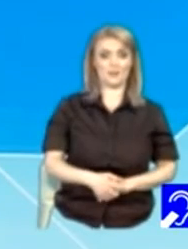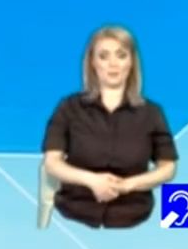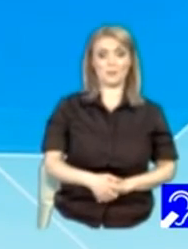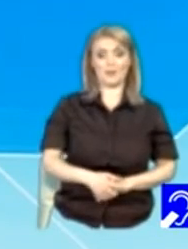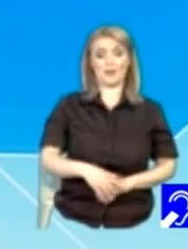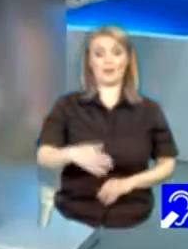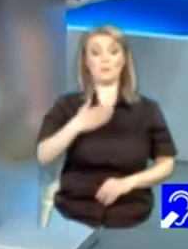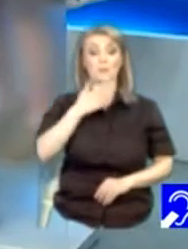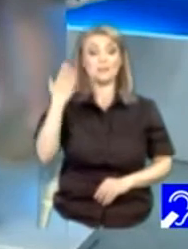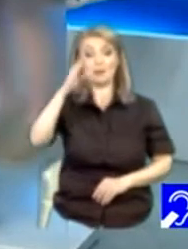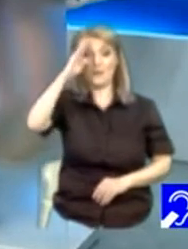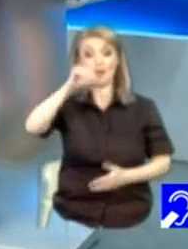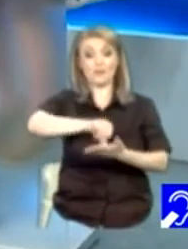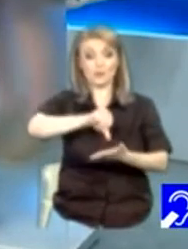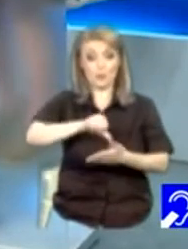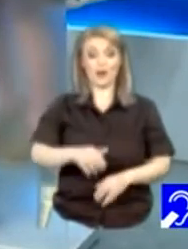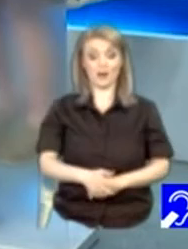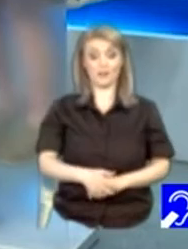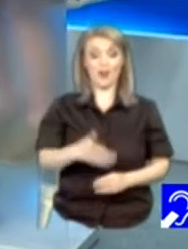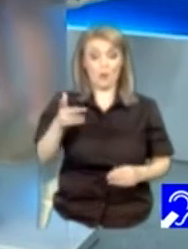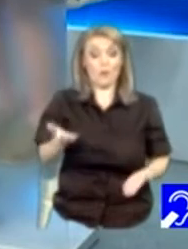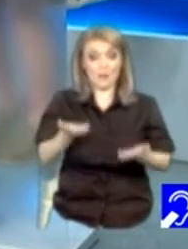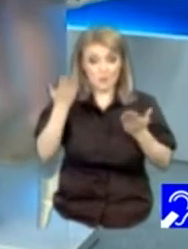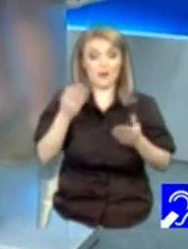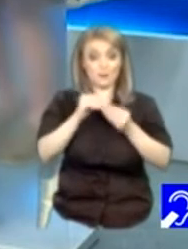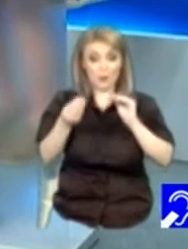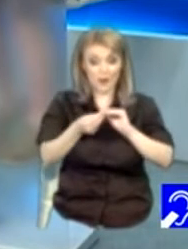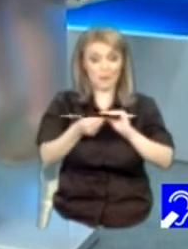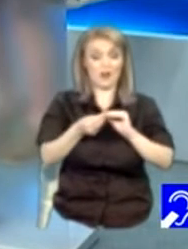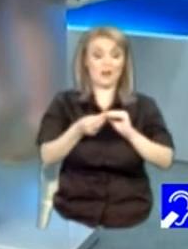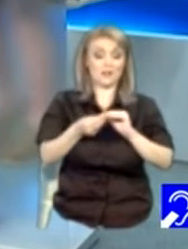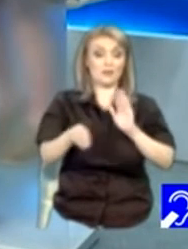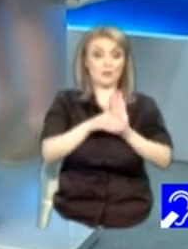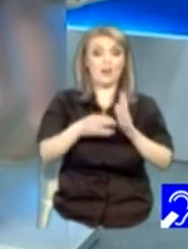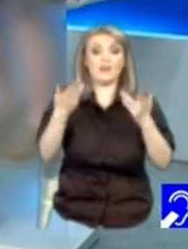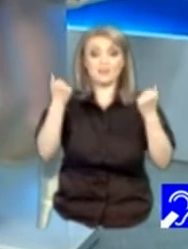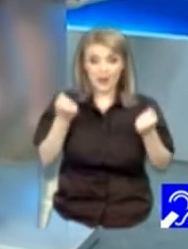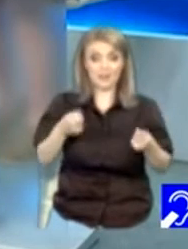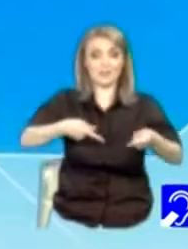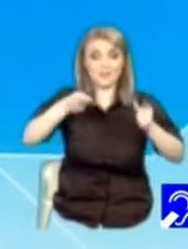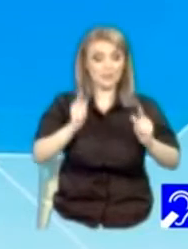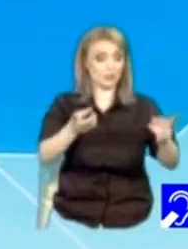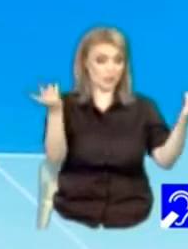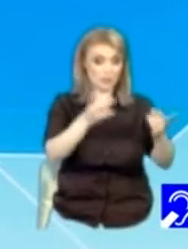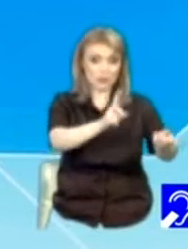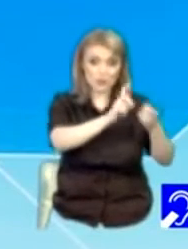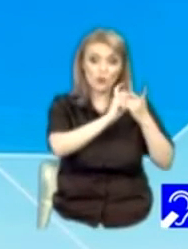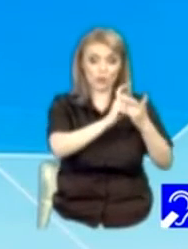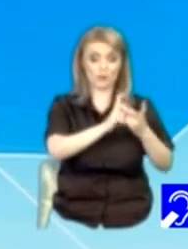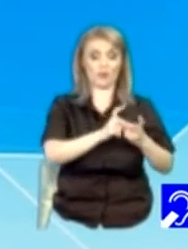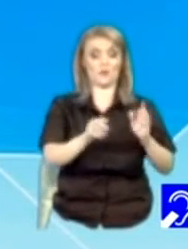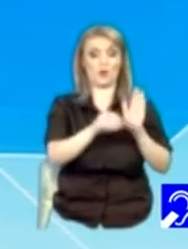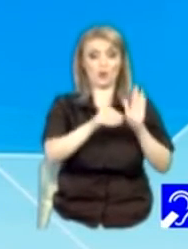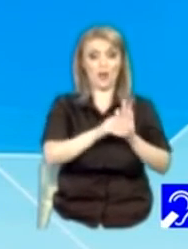Bălți, de unde vin și eu, care invocă problema corupției, este adevărat. Noi trebuie să luptăm cu corupția mare, dar dincolo de